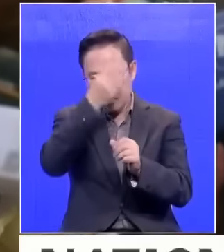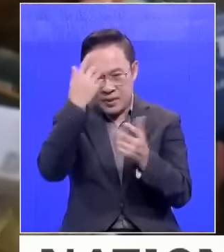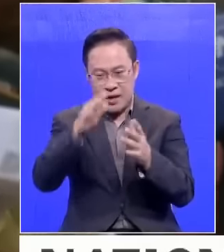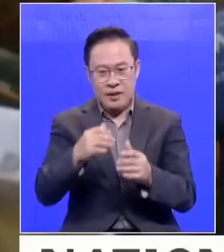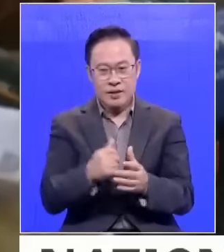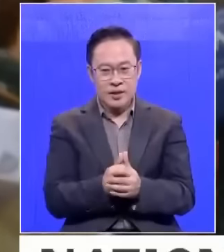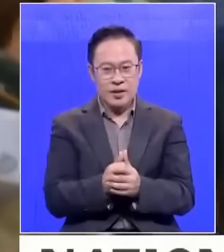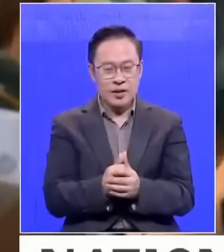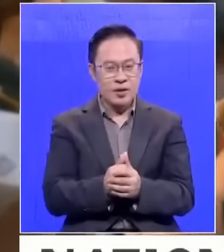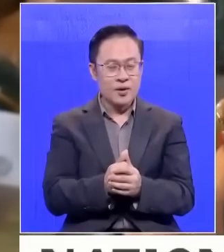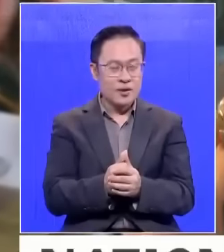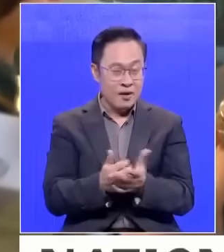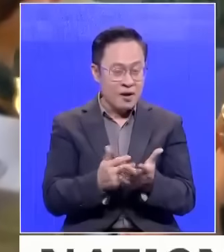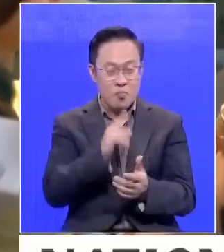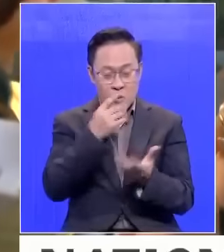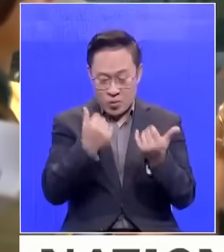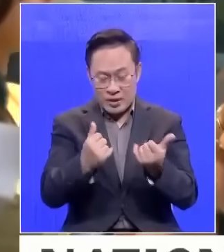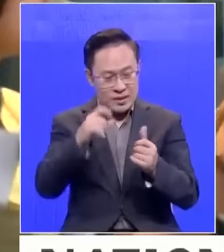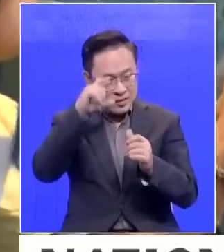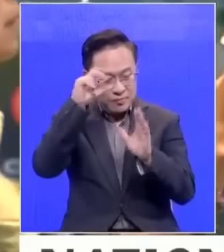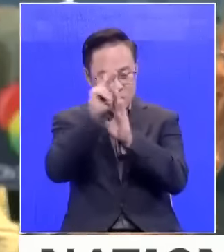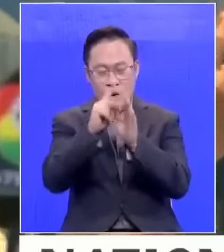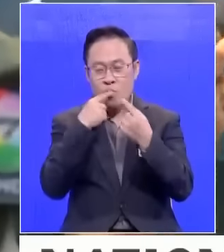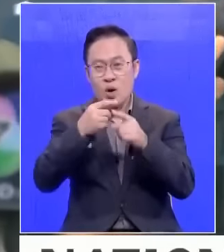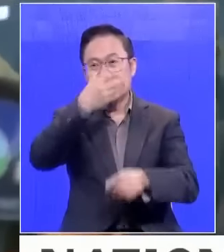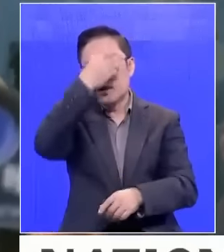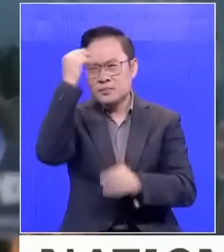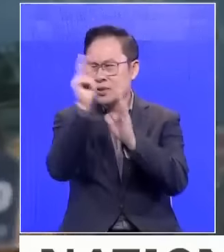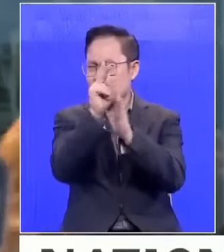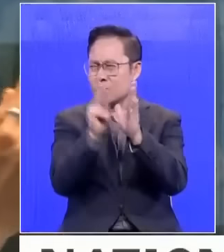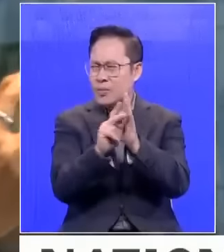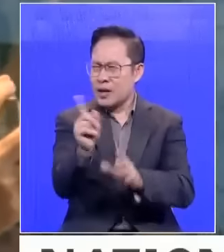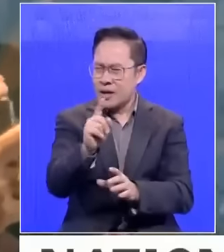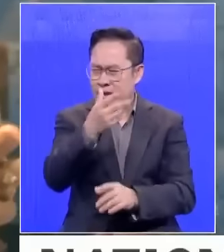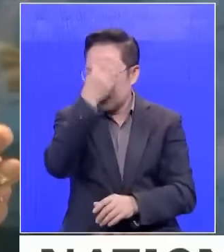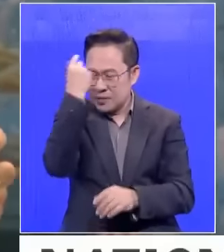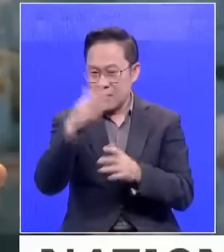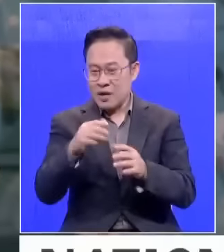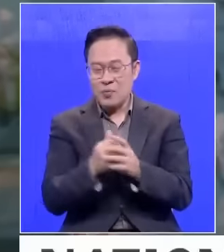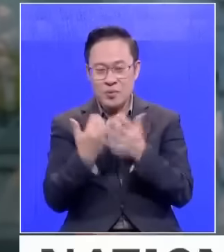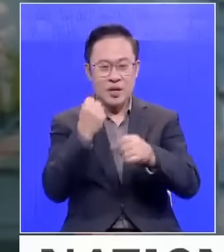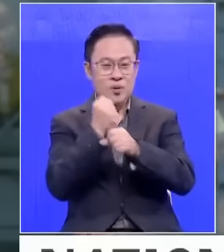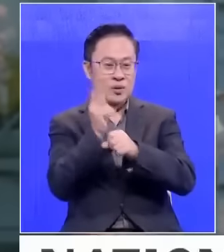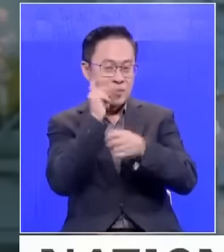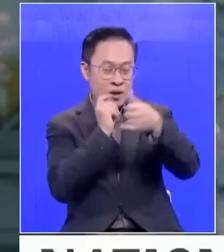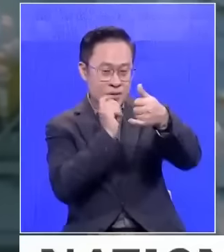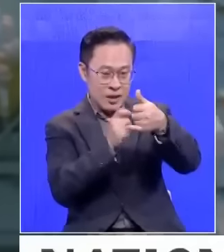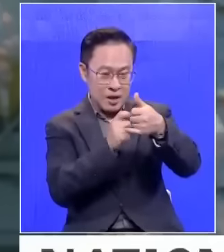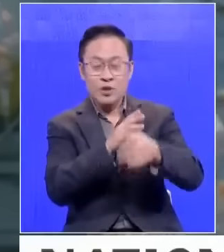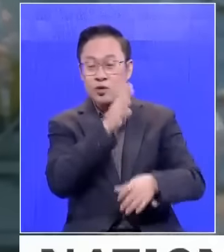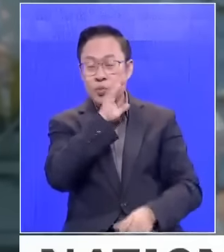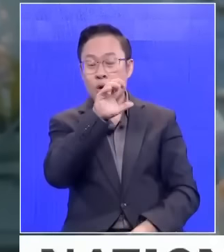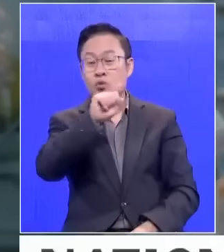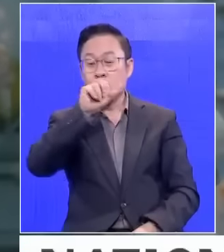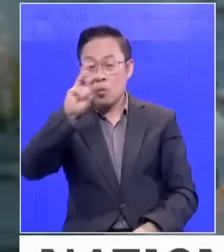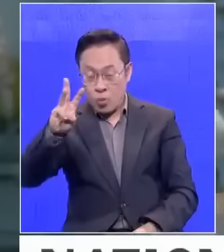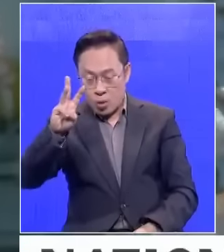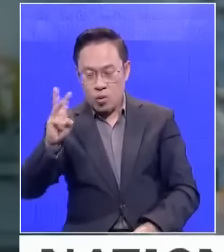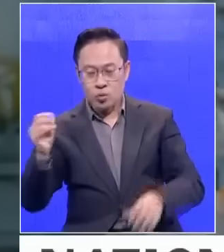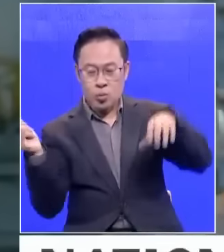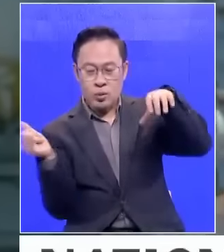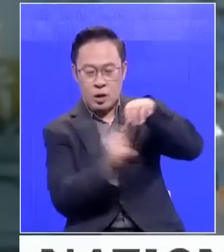ได้หรอ เป็นไปแล้วนี่แหละครับก็นักข่าวไปถามกรณีมีสว.เอ๊ะอาจจะเคยเข้าเรือนจำหนึ่งวันก่อนรับการ